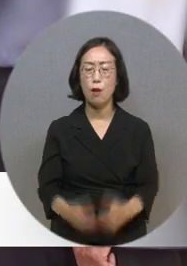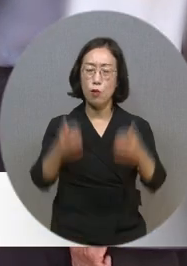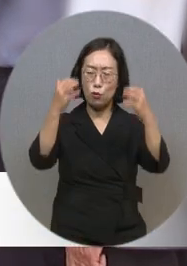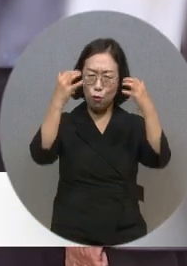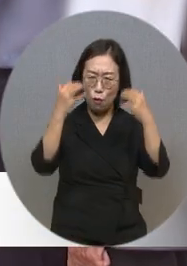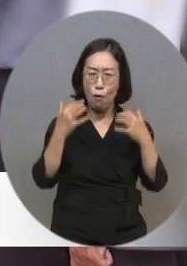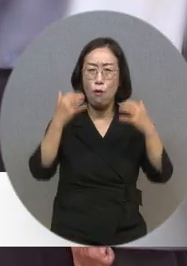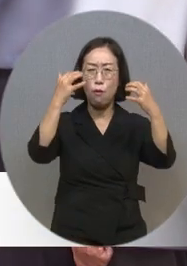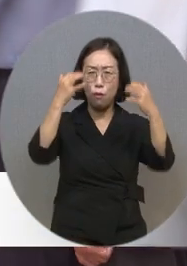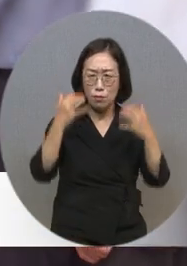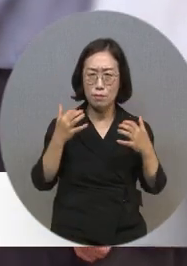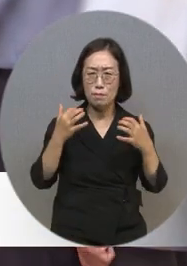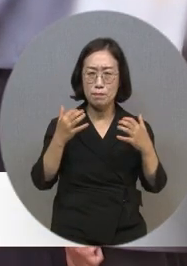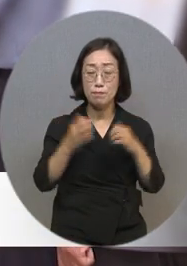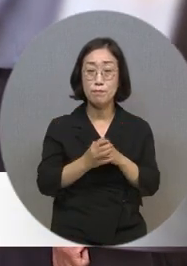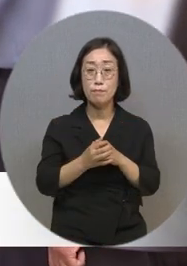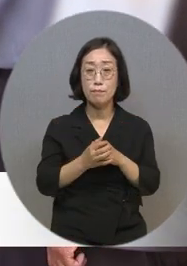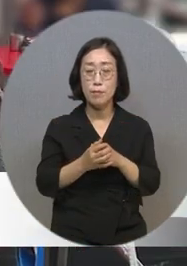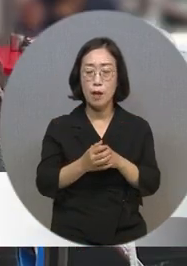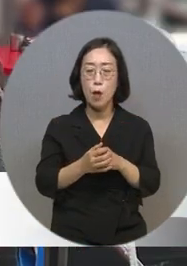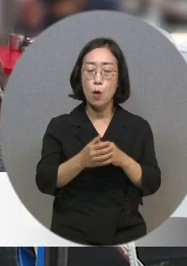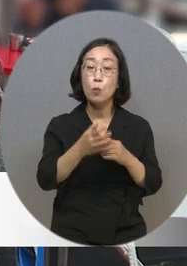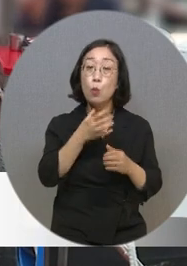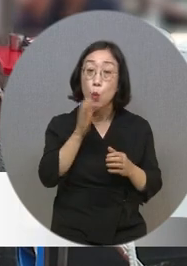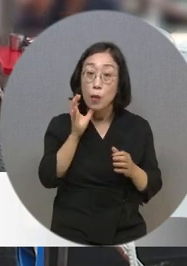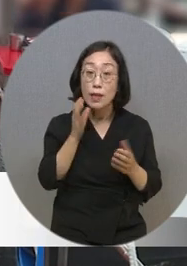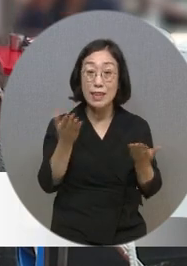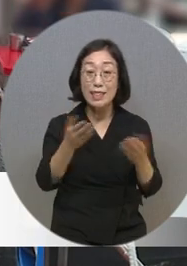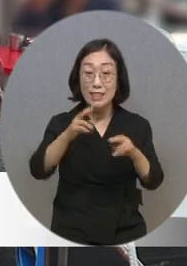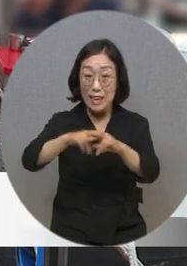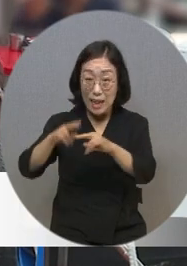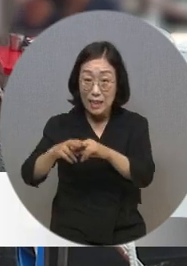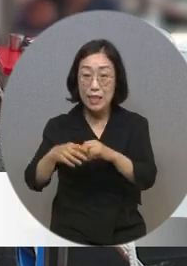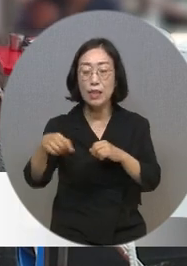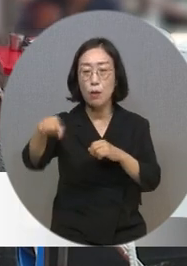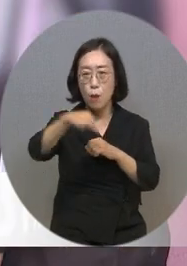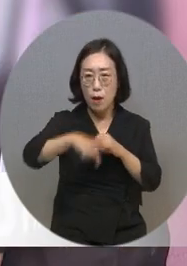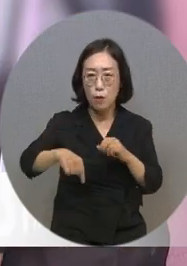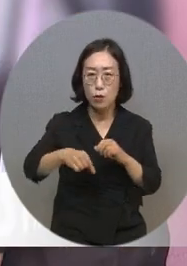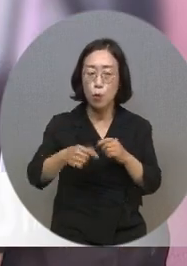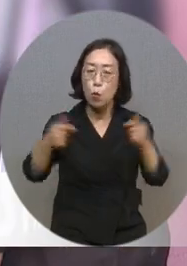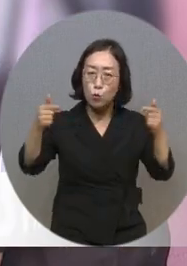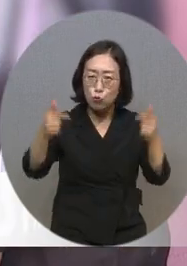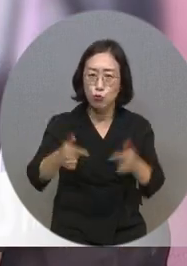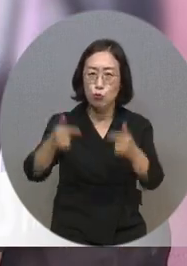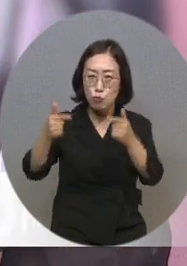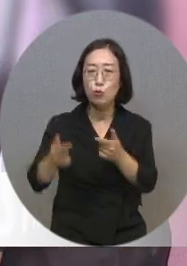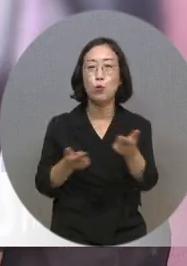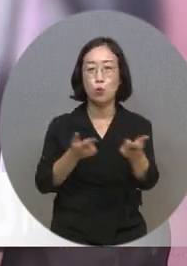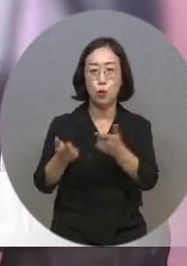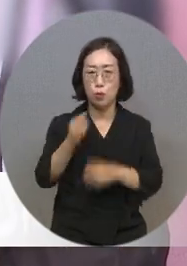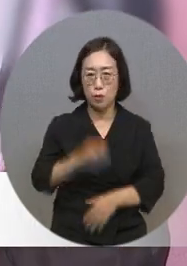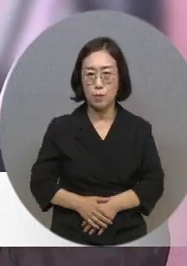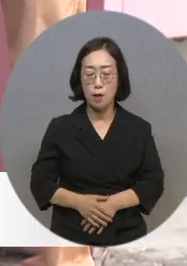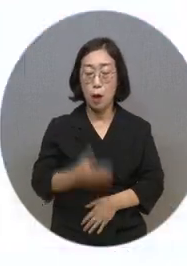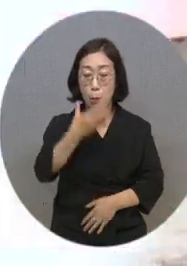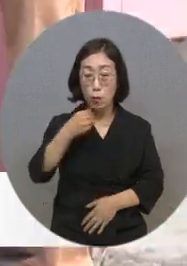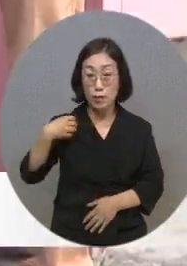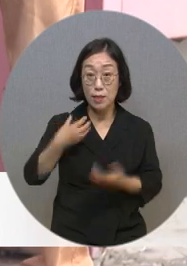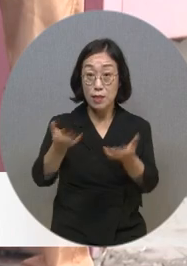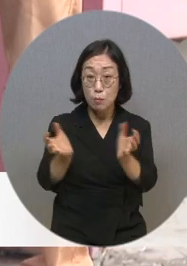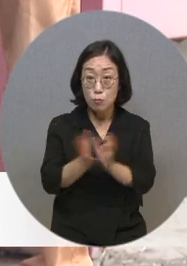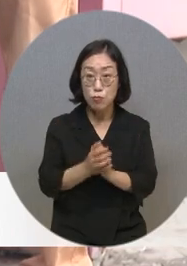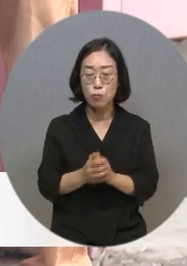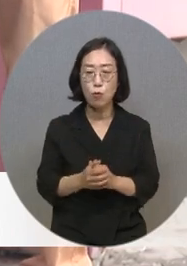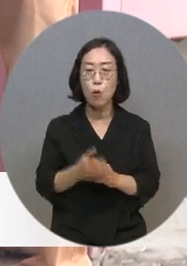여름철 무더위를 대비해 노인 일자리 활동 시간이 탄력적으로 운영됩니다. 보건복지부는 노인 일자리 및